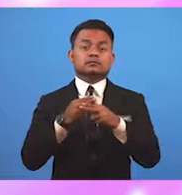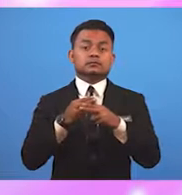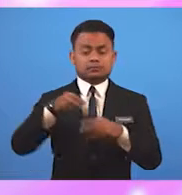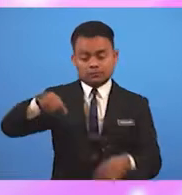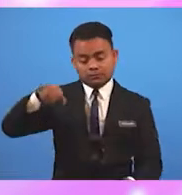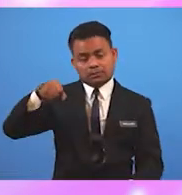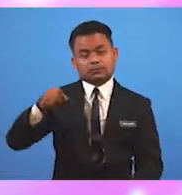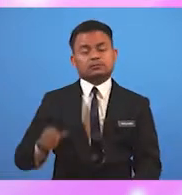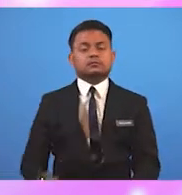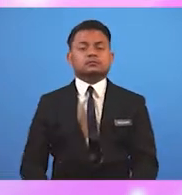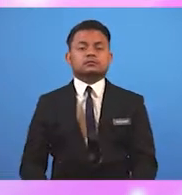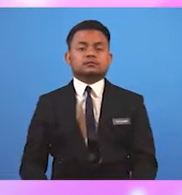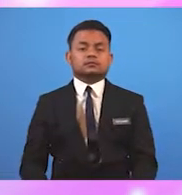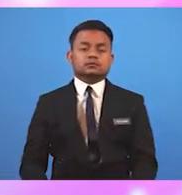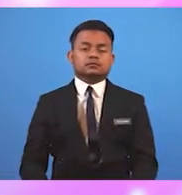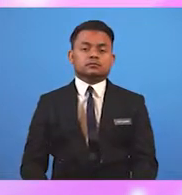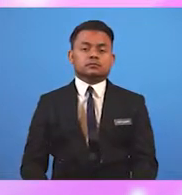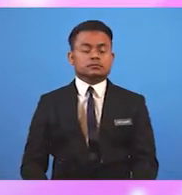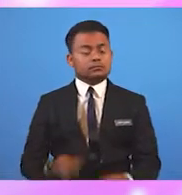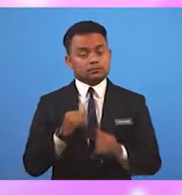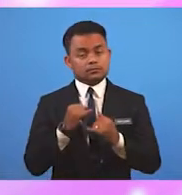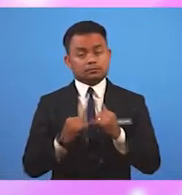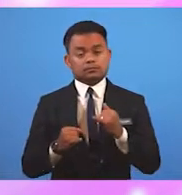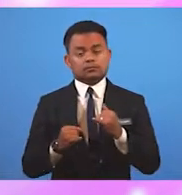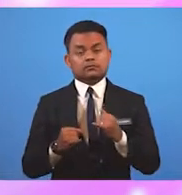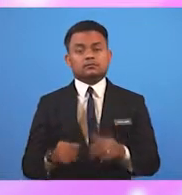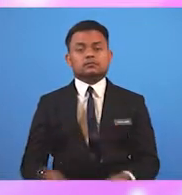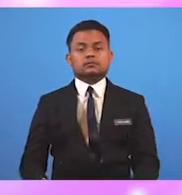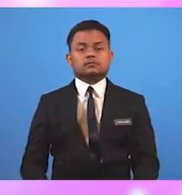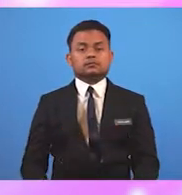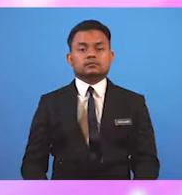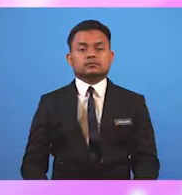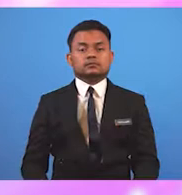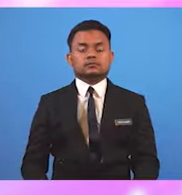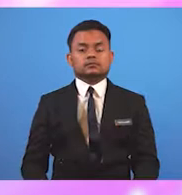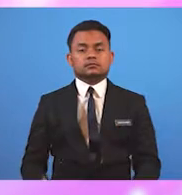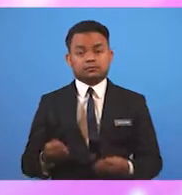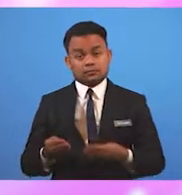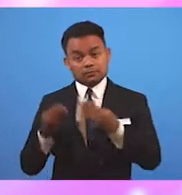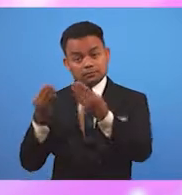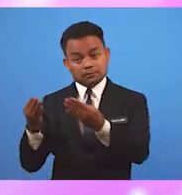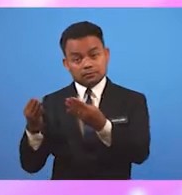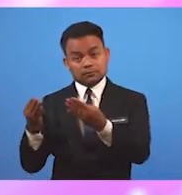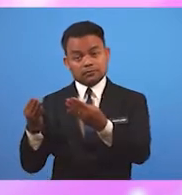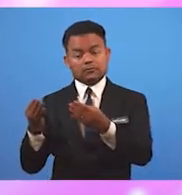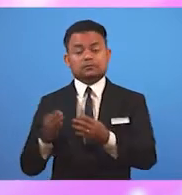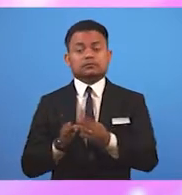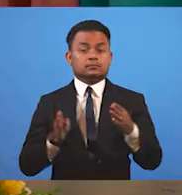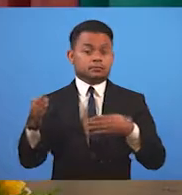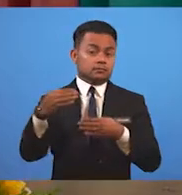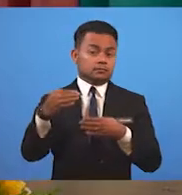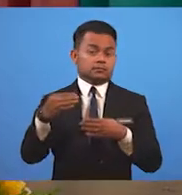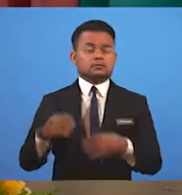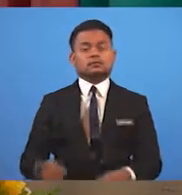adalah betul atau salah. Dan soalan keempat, paparkan